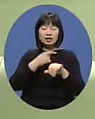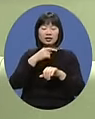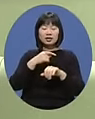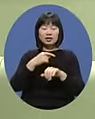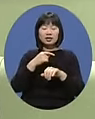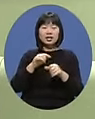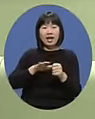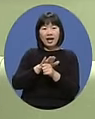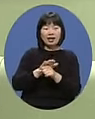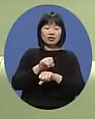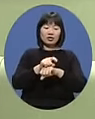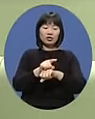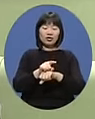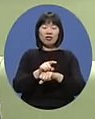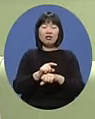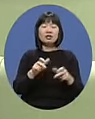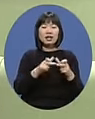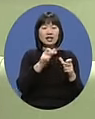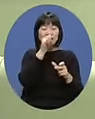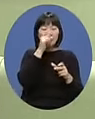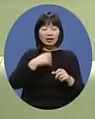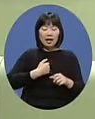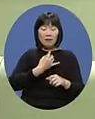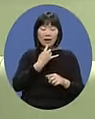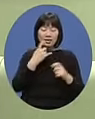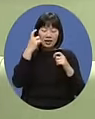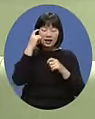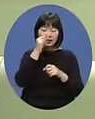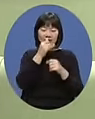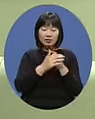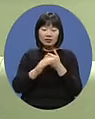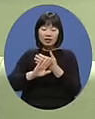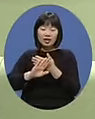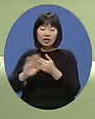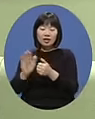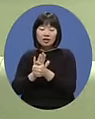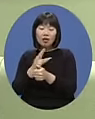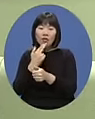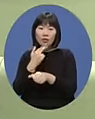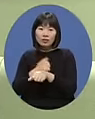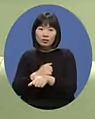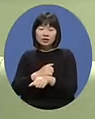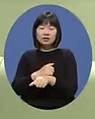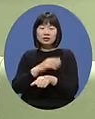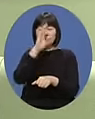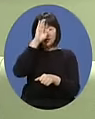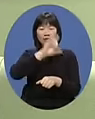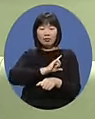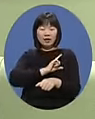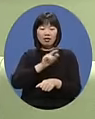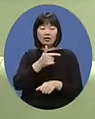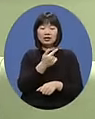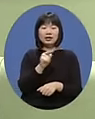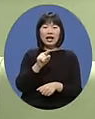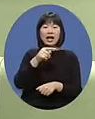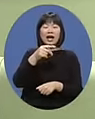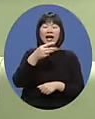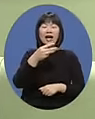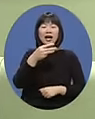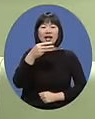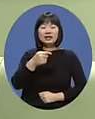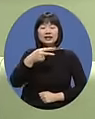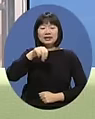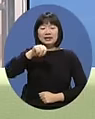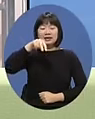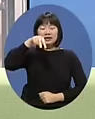게 있어요. 너무 자기만 생각하고 다른 사람은 전혀 고려하지 않는 이런 그 명명을 나르시시즘 이렇게 해서 이름을 좀